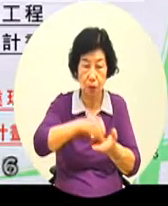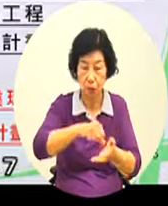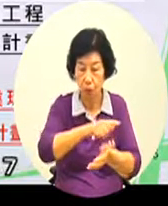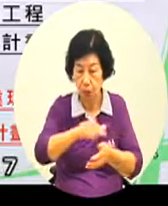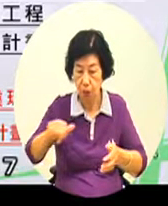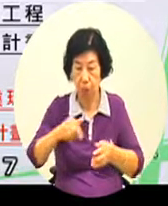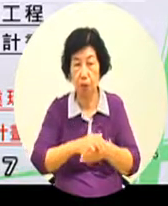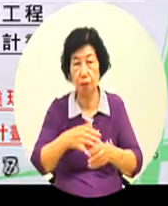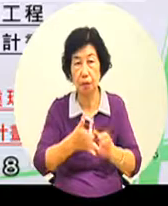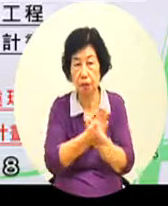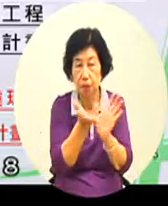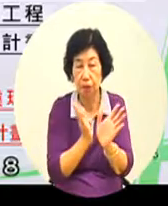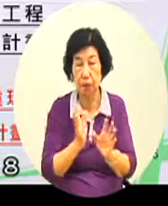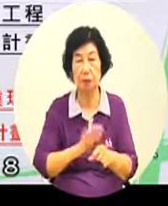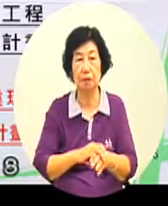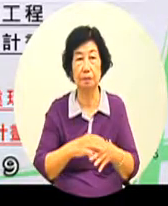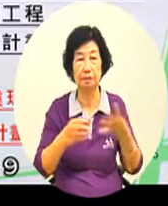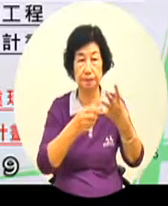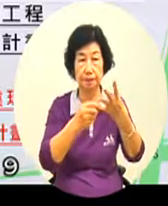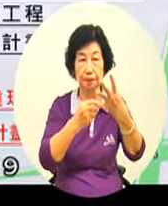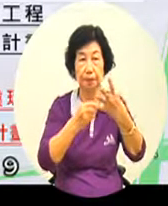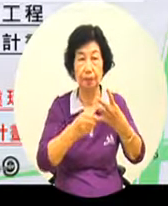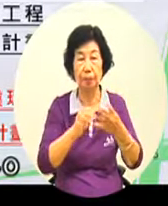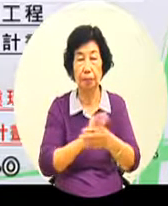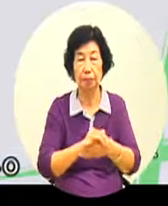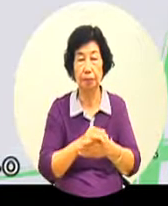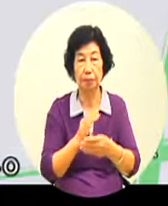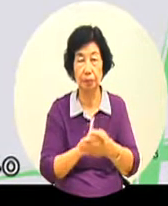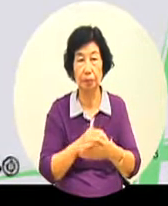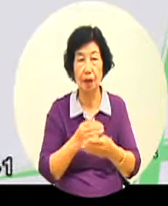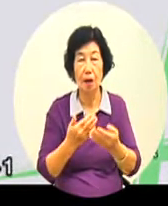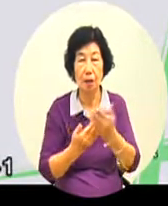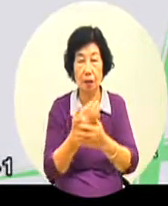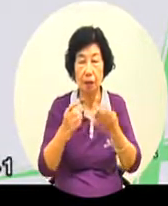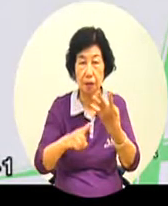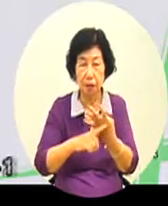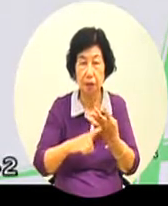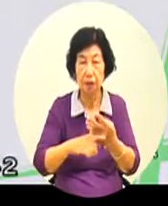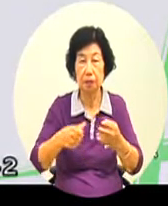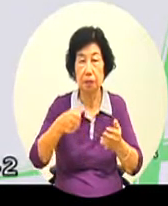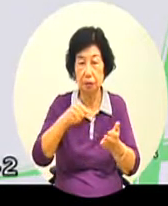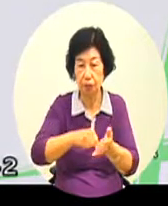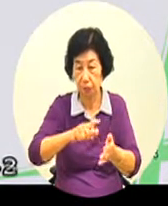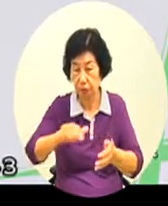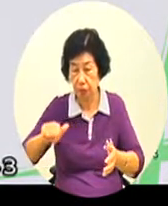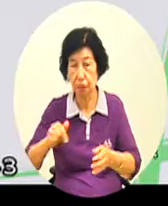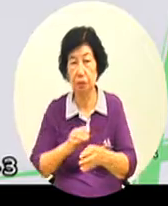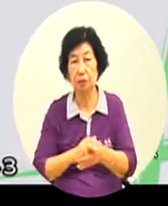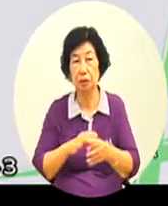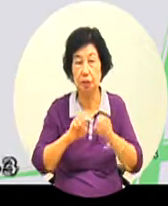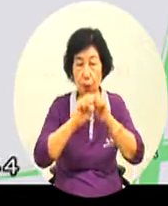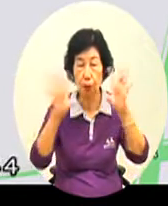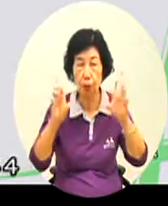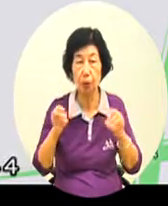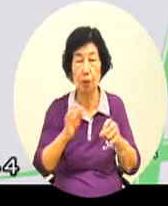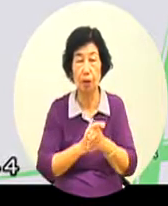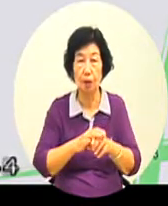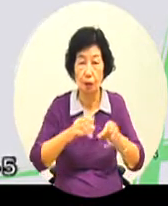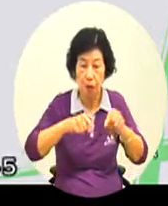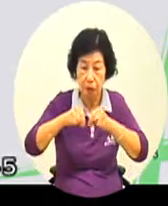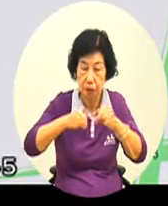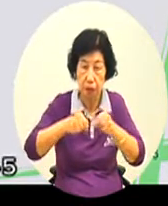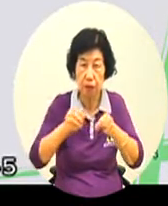好，第四个是产业的辅导跟行销。好，除了一般的设计包装跟产品